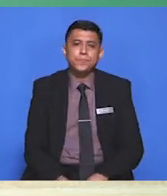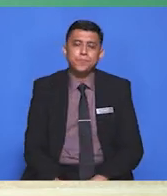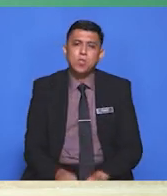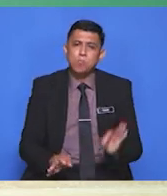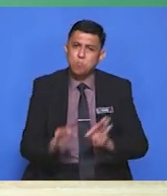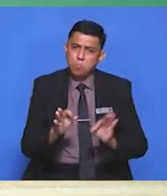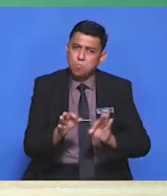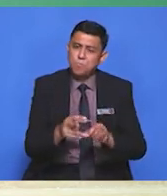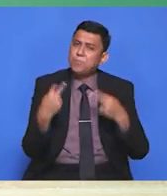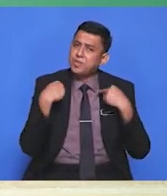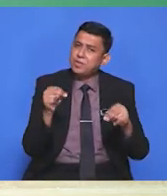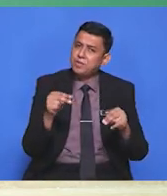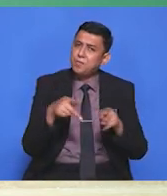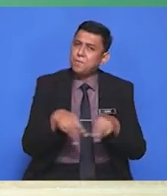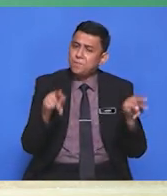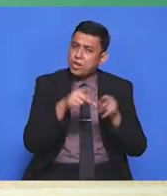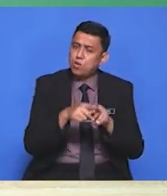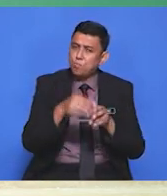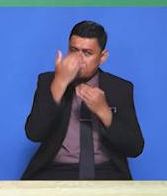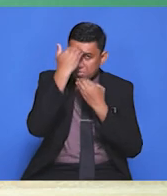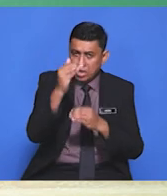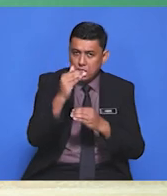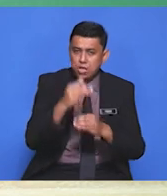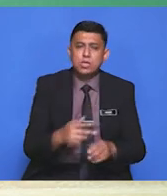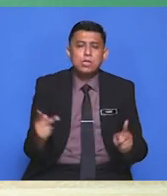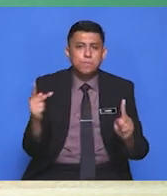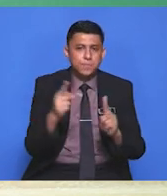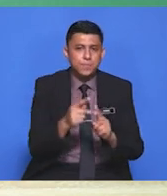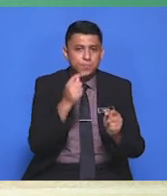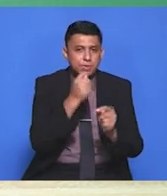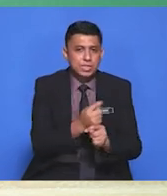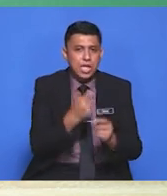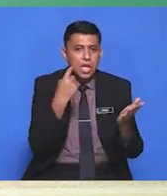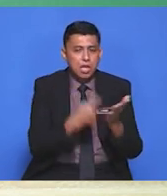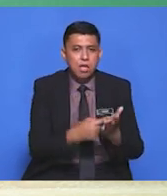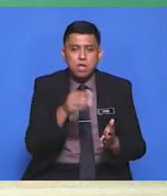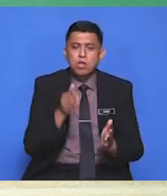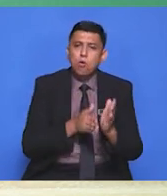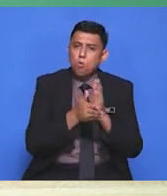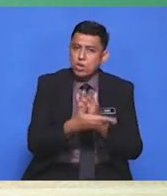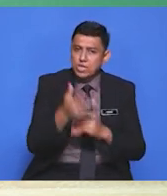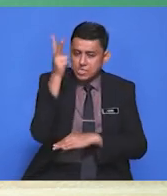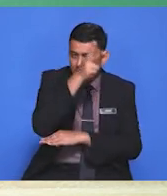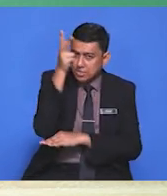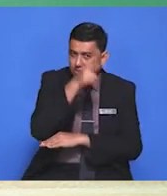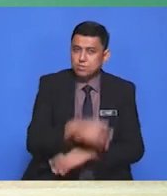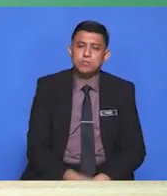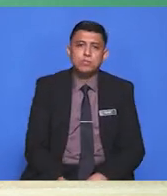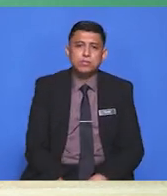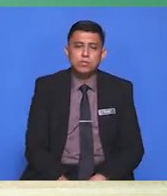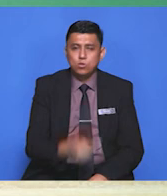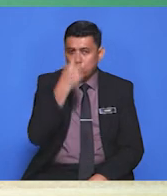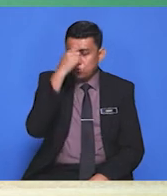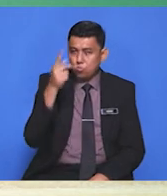Huraiannya, perniagaan perlu akur kepada penetapan harga yang ditetapkan oleh kerajaan untuk